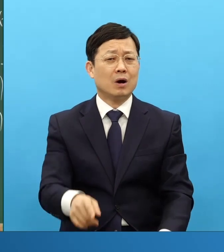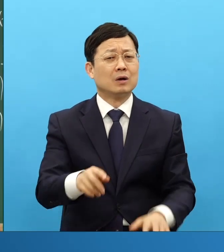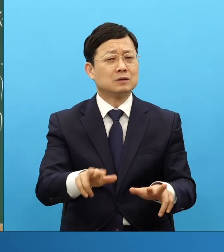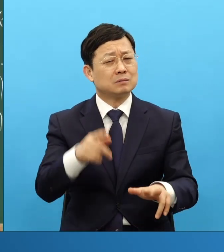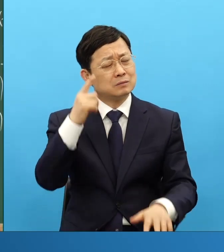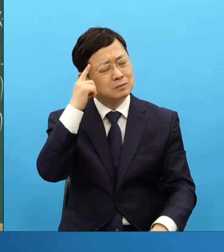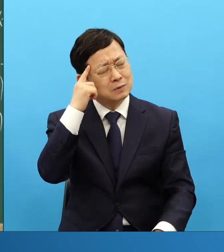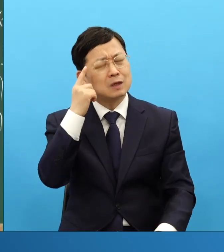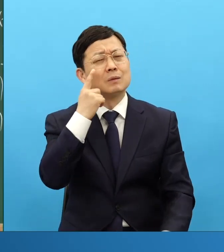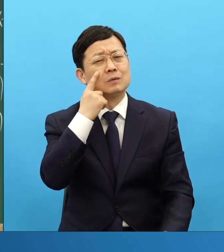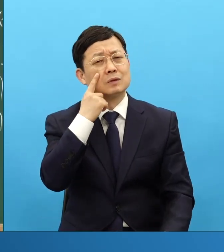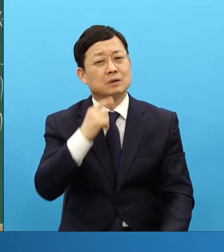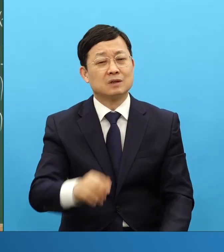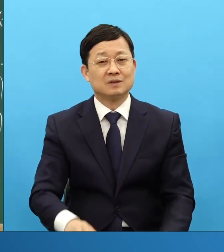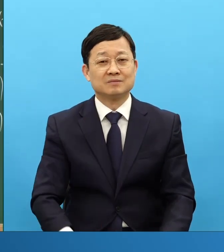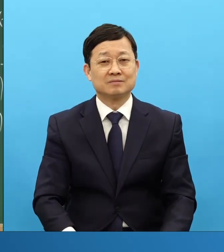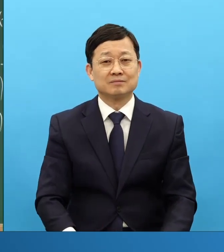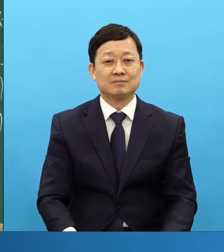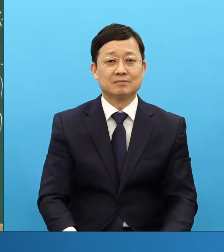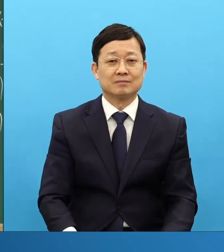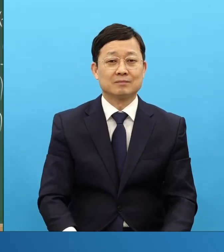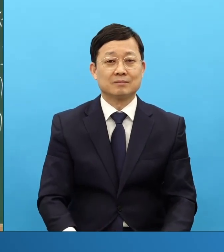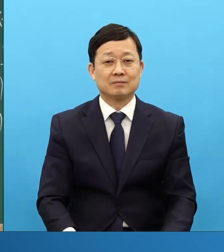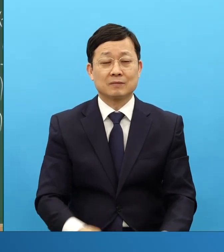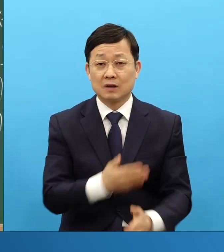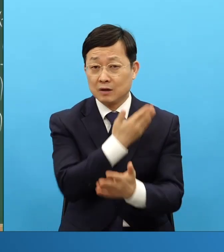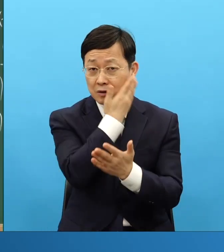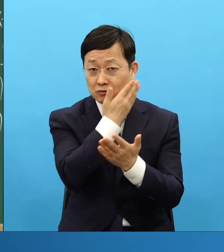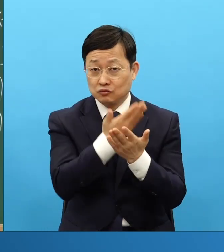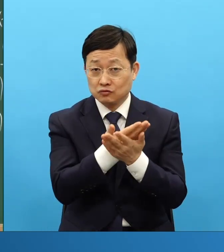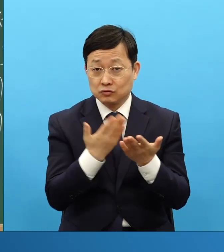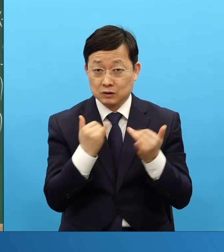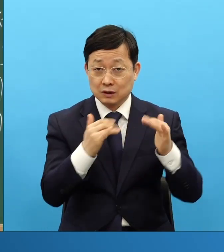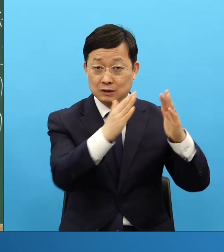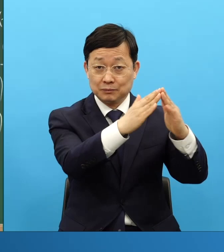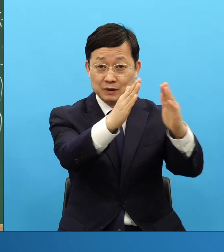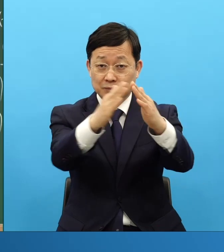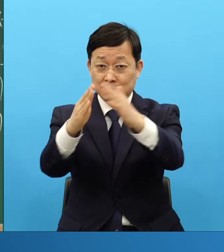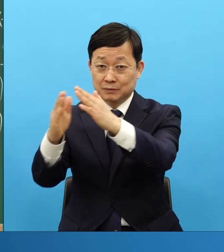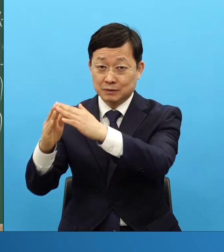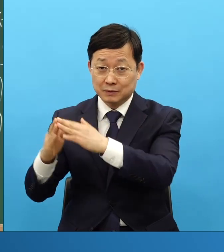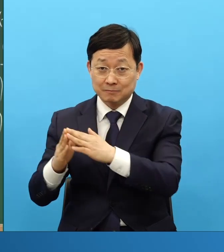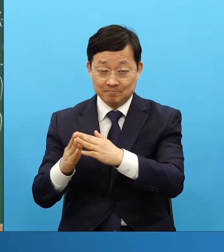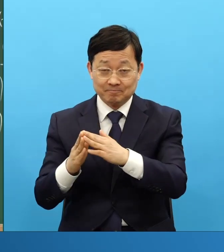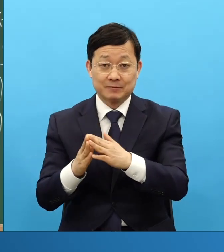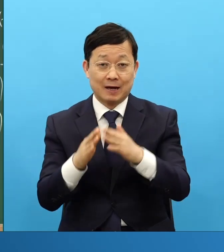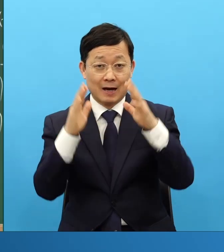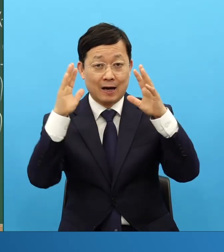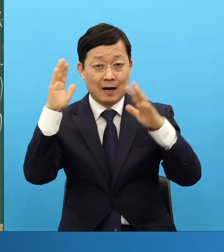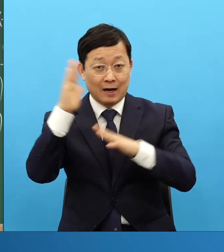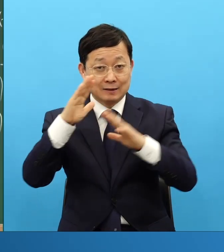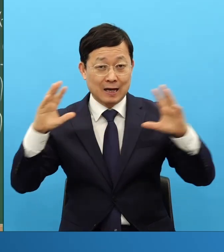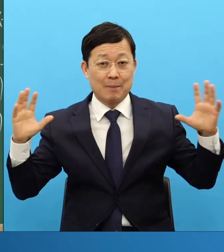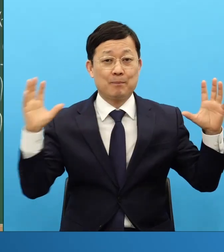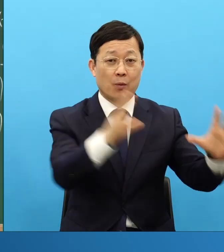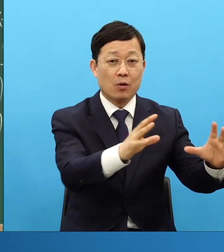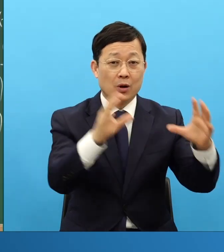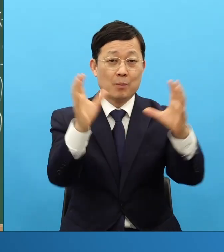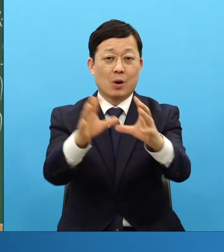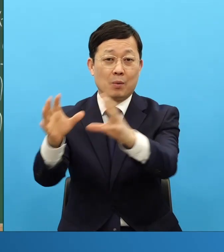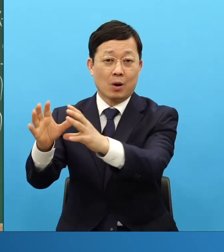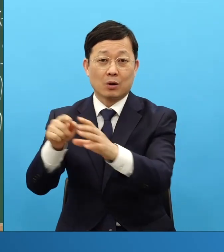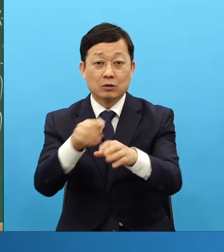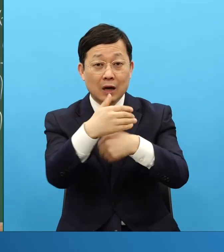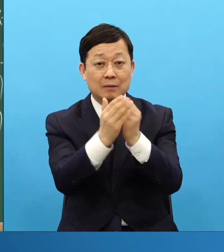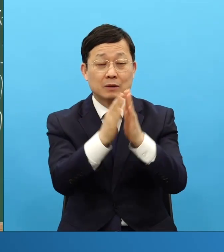Try imagining that in your brains. 아이들이 중직자 집에 다 이렇게 군데군데 정해놓고 모인 겁니다. That the kids would go to the designated home